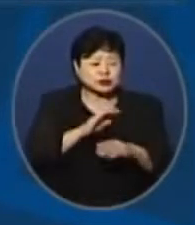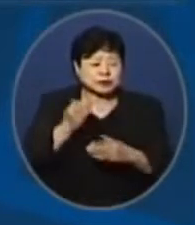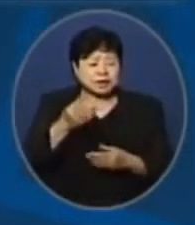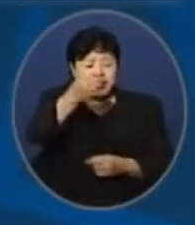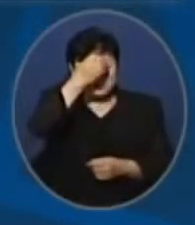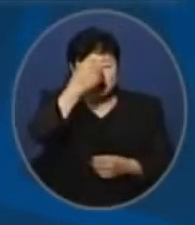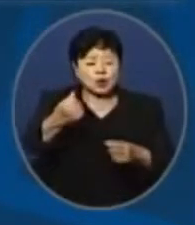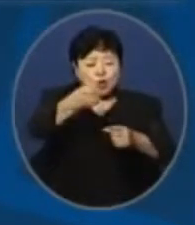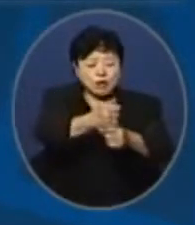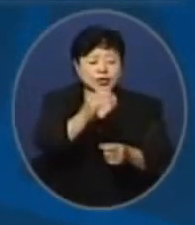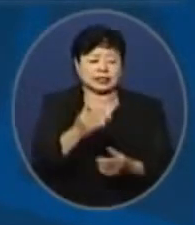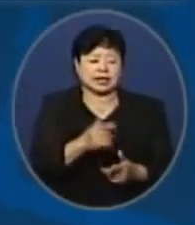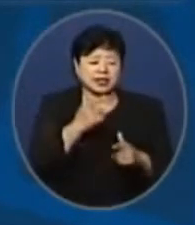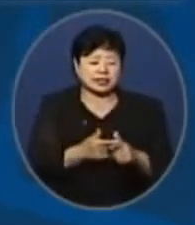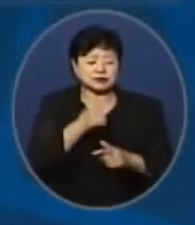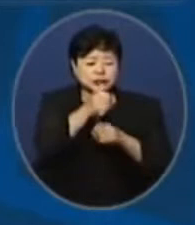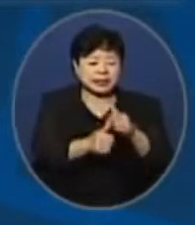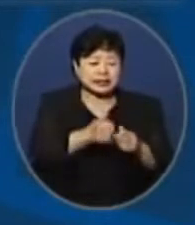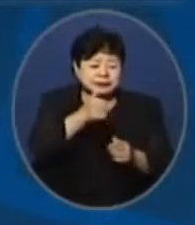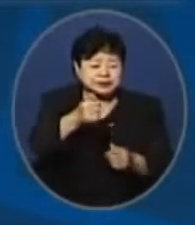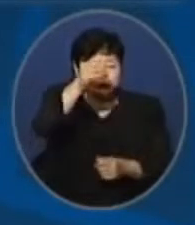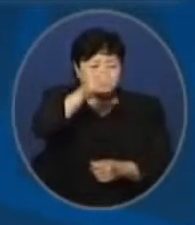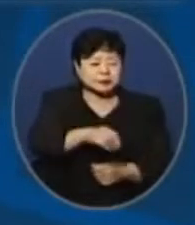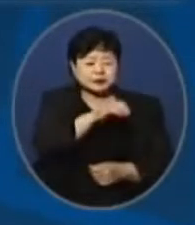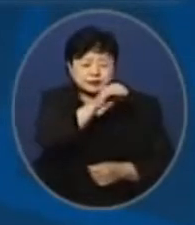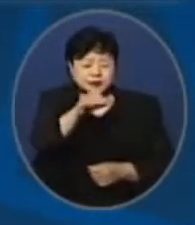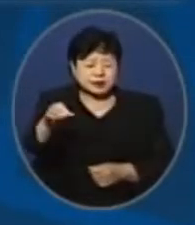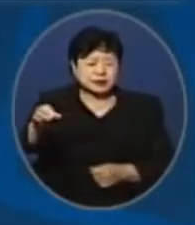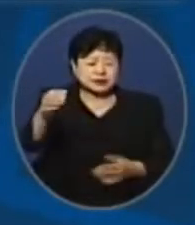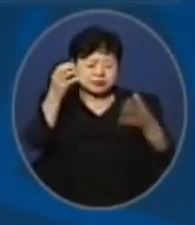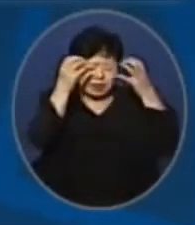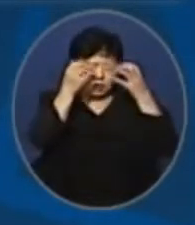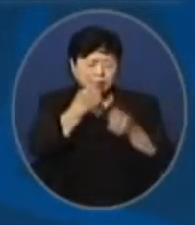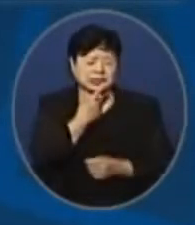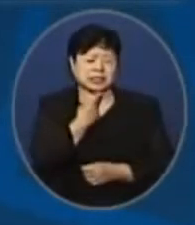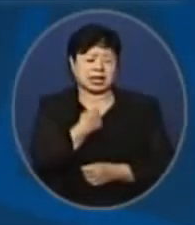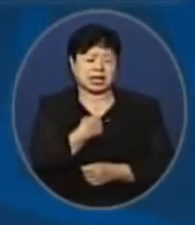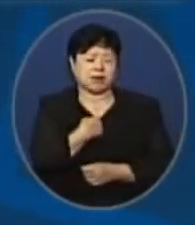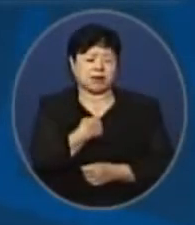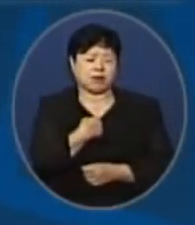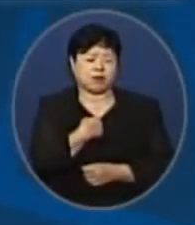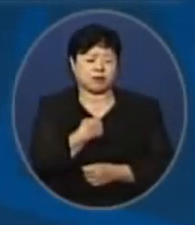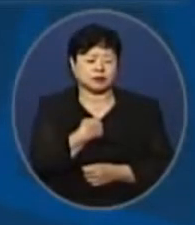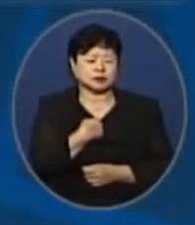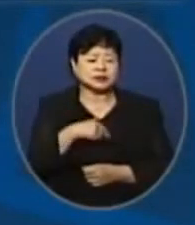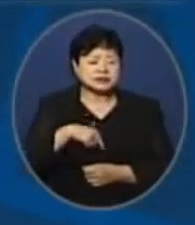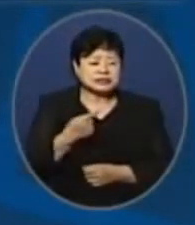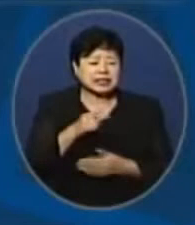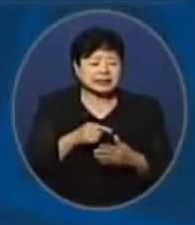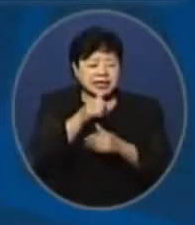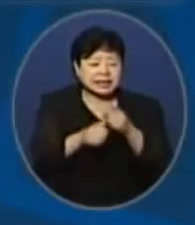참된 기독교를 회복해야 한다. 예수는 하나님이시면서도 십자가의 고난을 당했고 자기